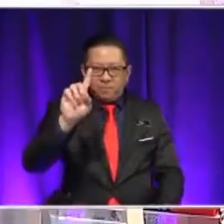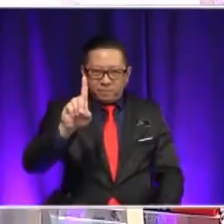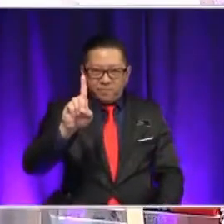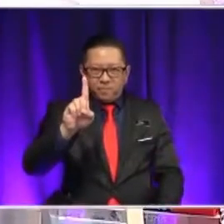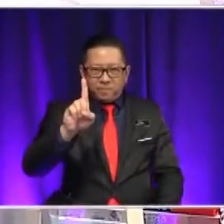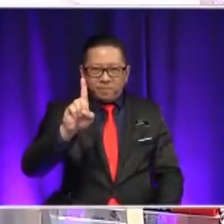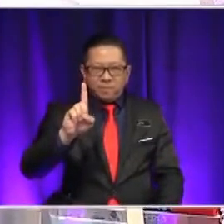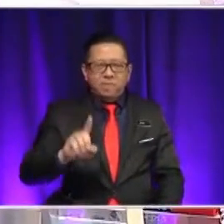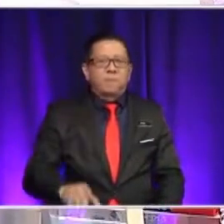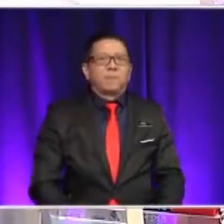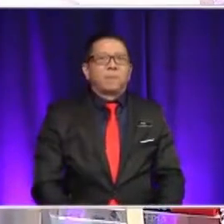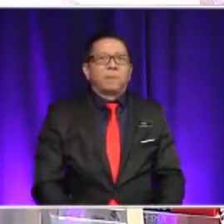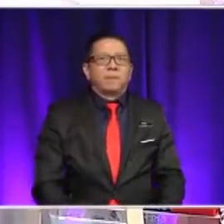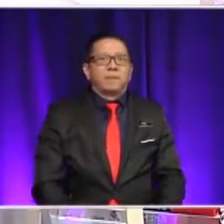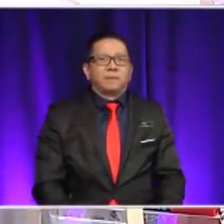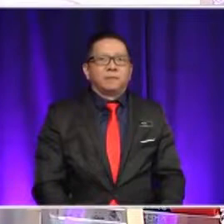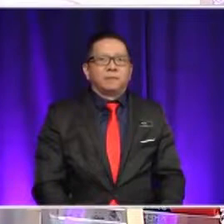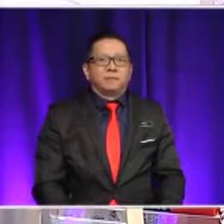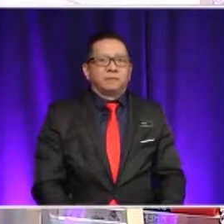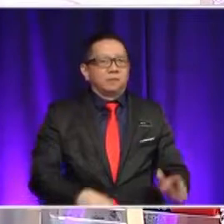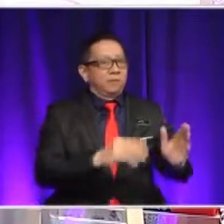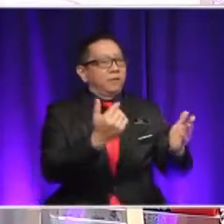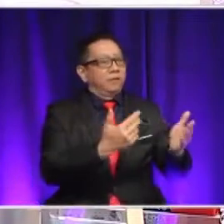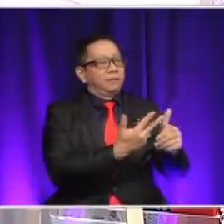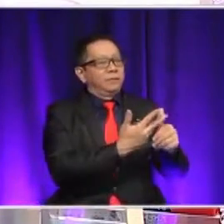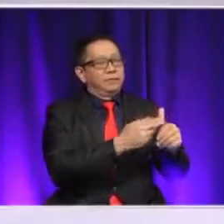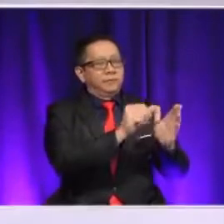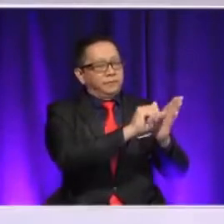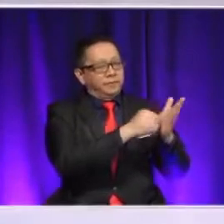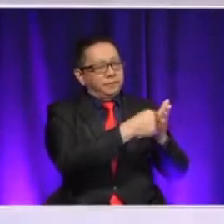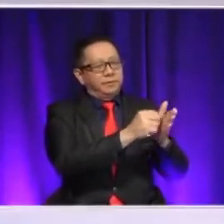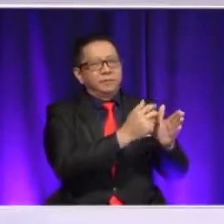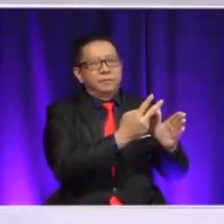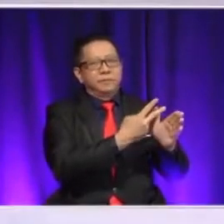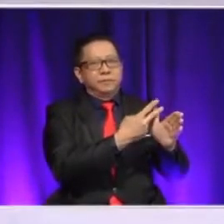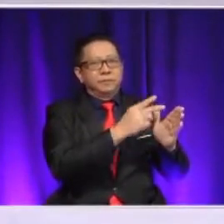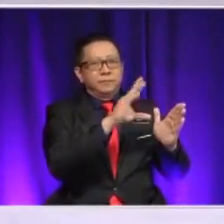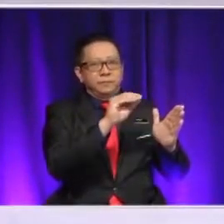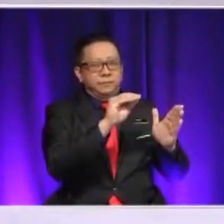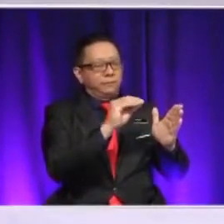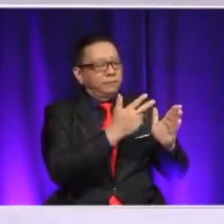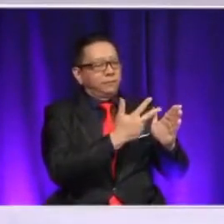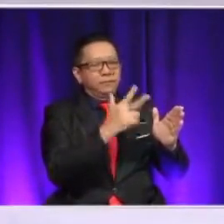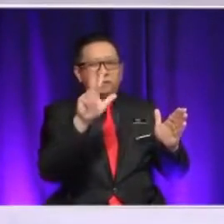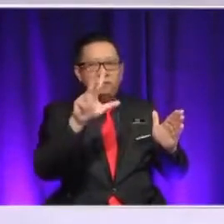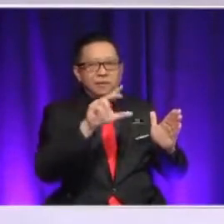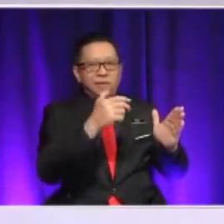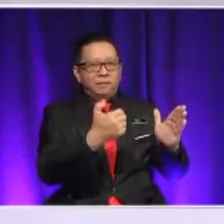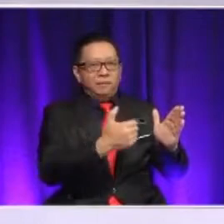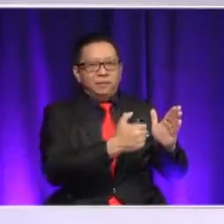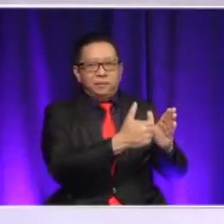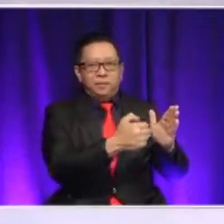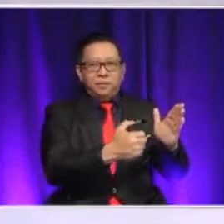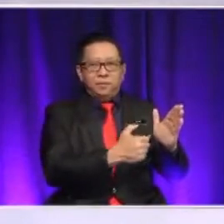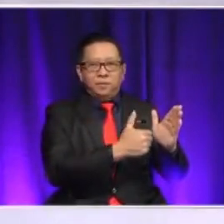sini kita Aduh Oke kita tiga Barus Space dengan penyembuh baik tapi sebenarnya